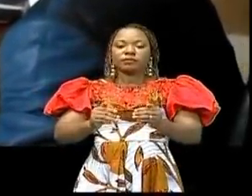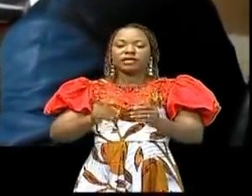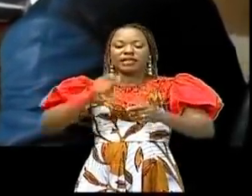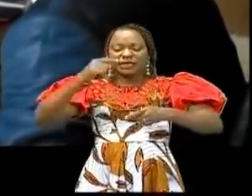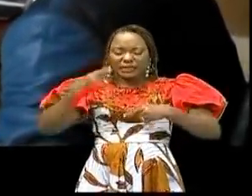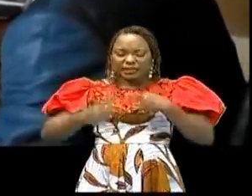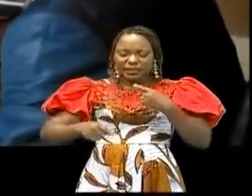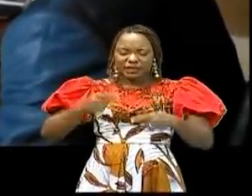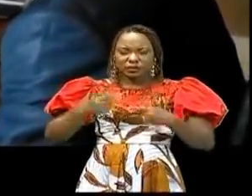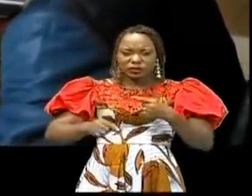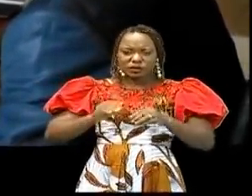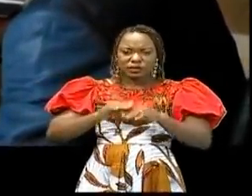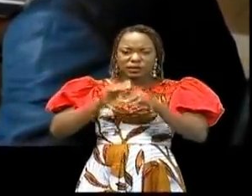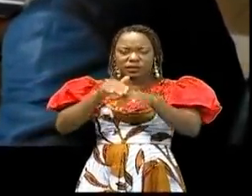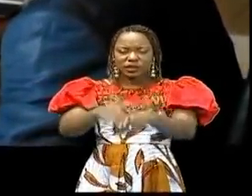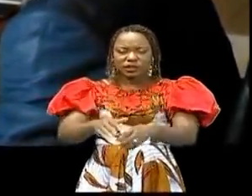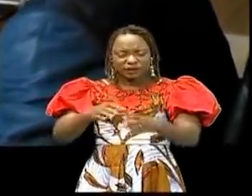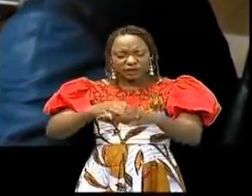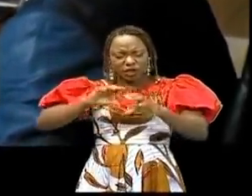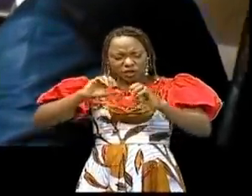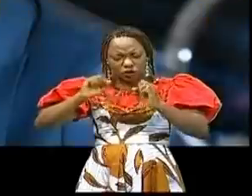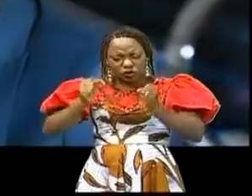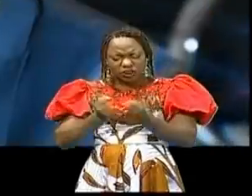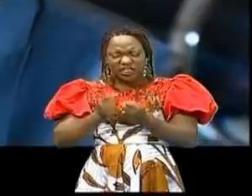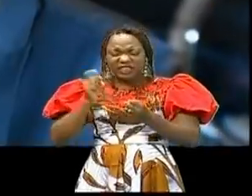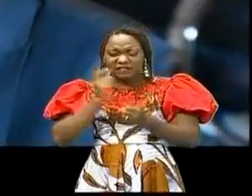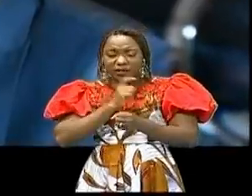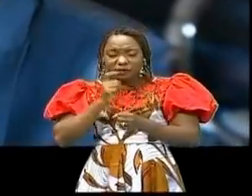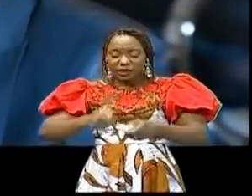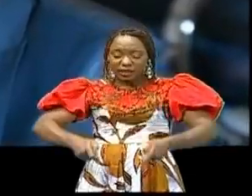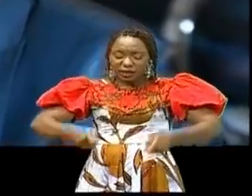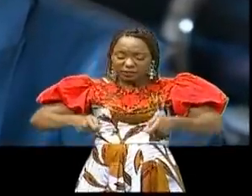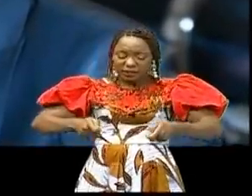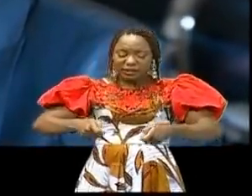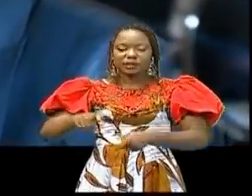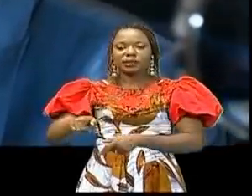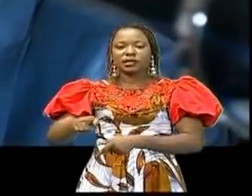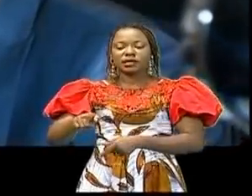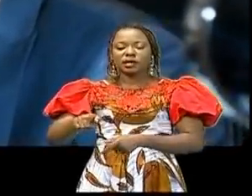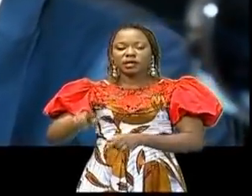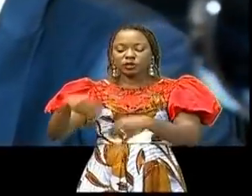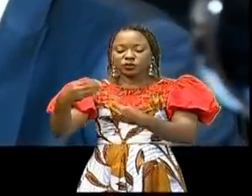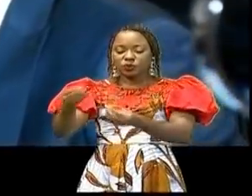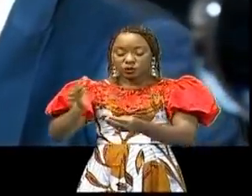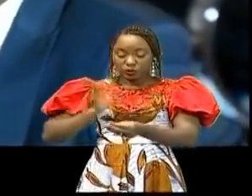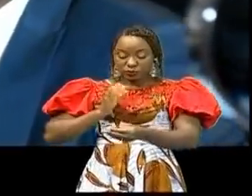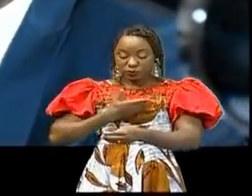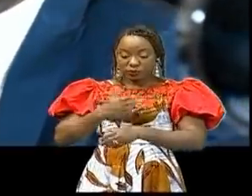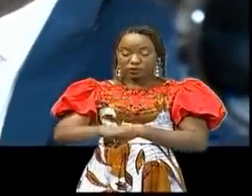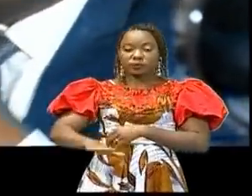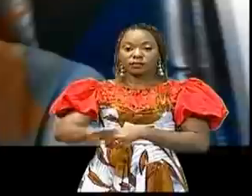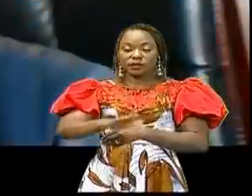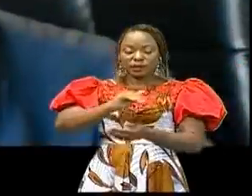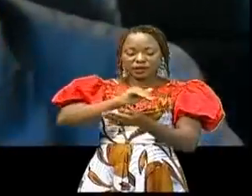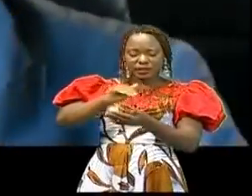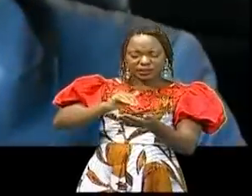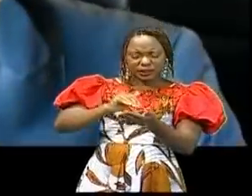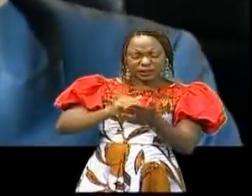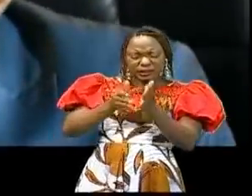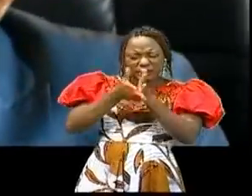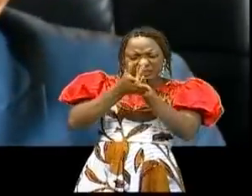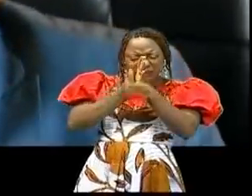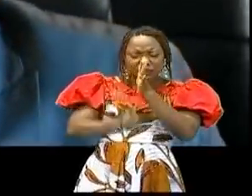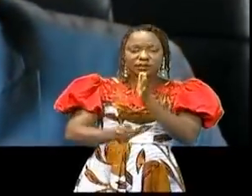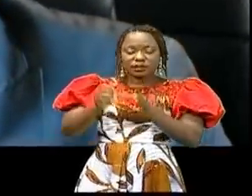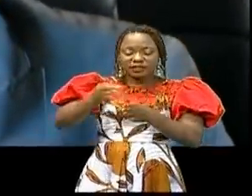discussions engagées avec Stenbest Global Institute ont eu pour but de doter notre pays d'un centre d'excellence spécialisé dans